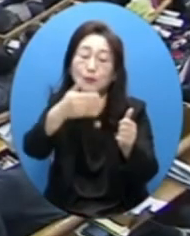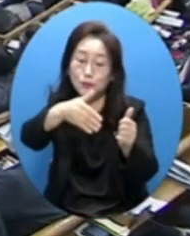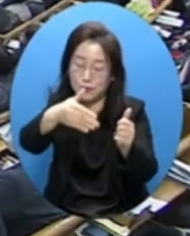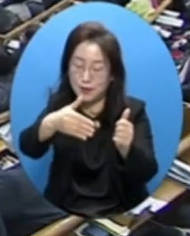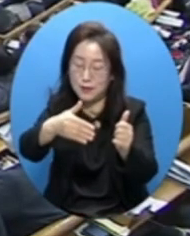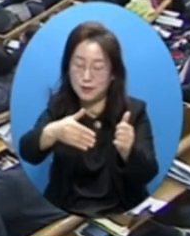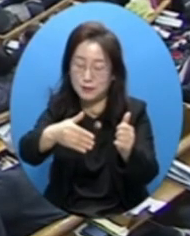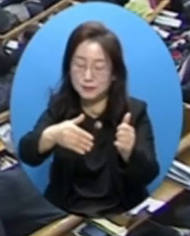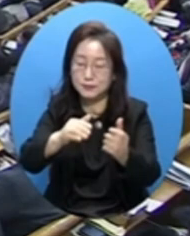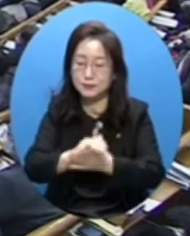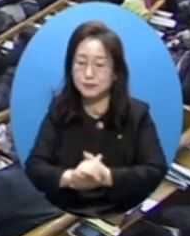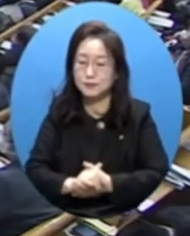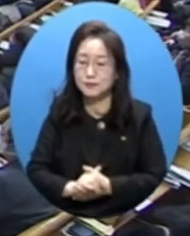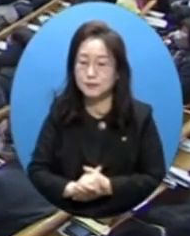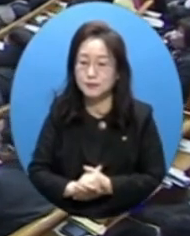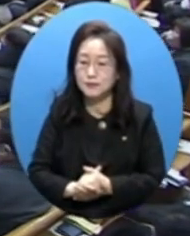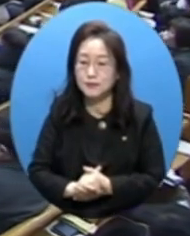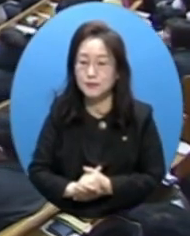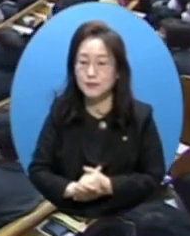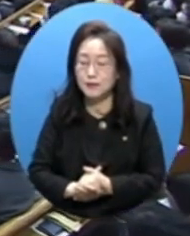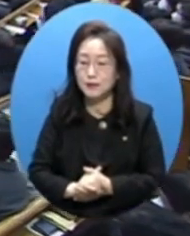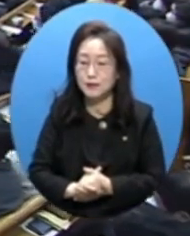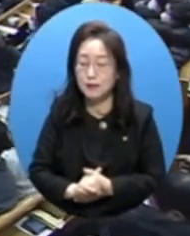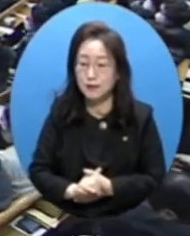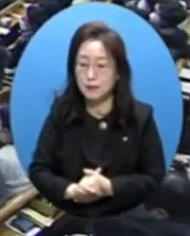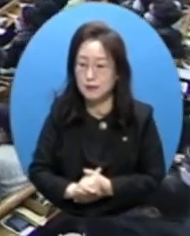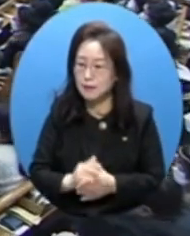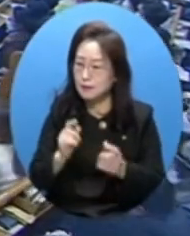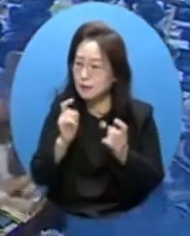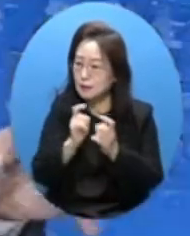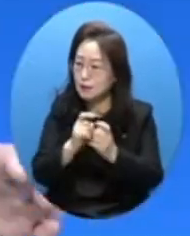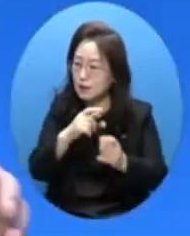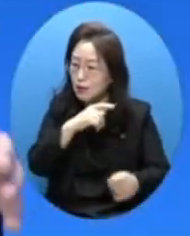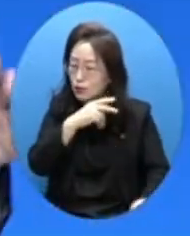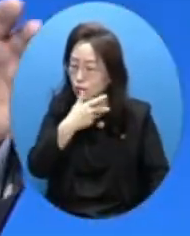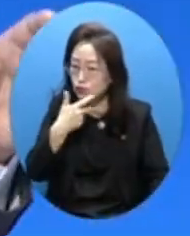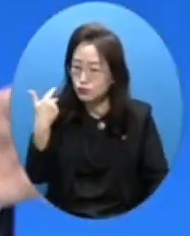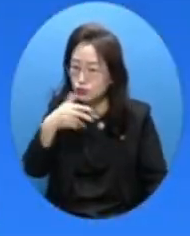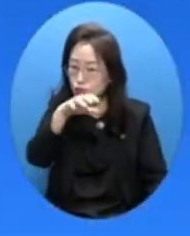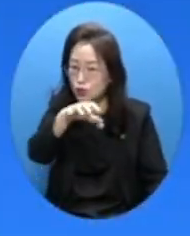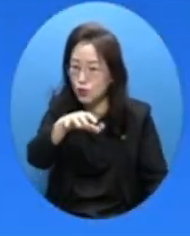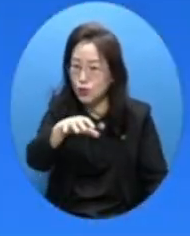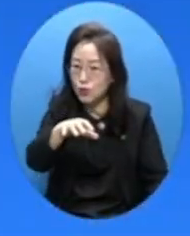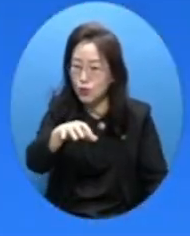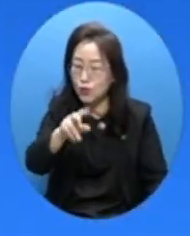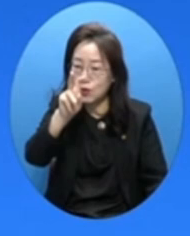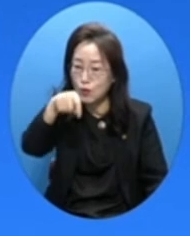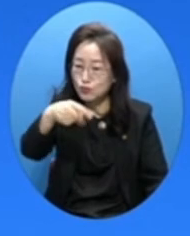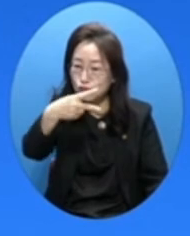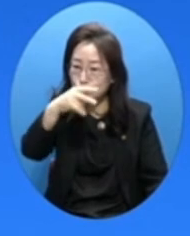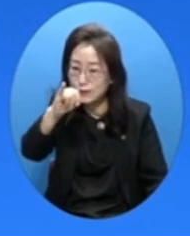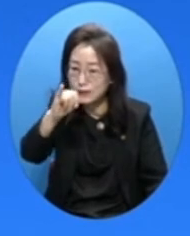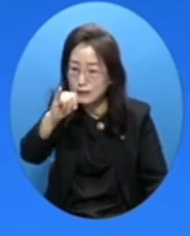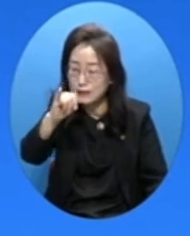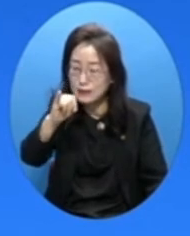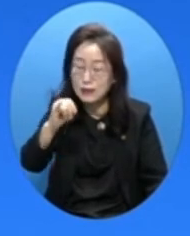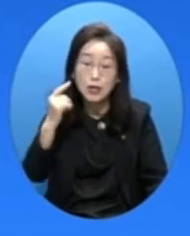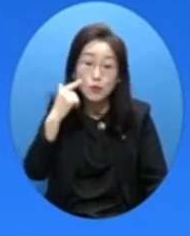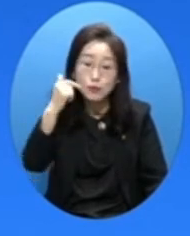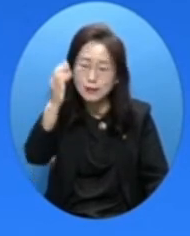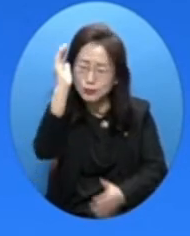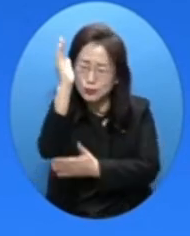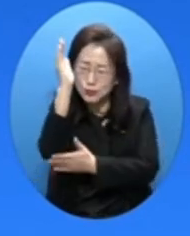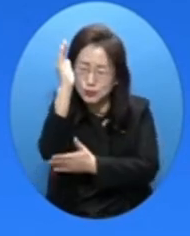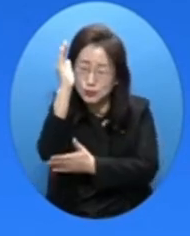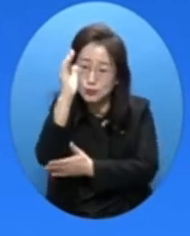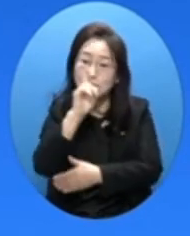갔습니다. 그런데 마침 얼마 후에 영국에서 DL 무디 부흥사께서 큰 부흥집회를 연다